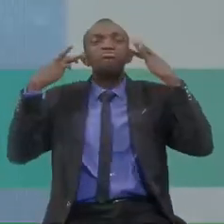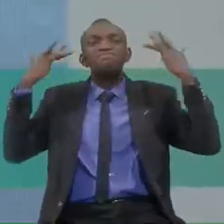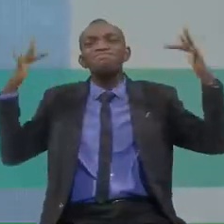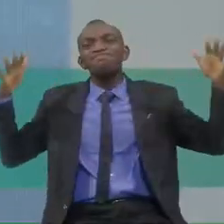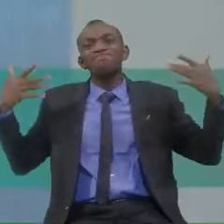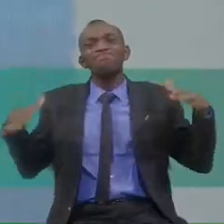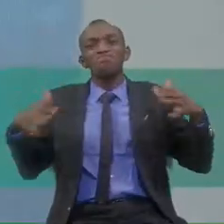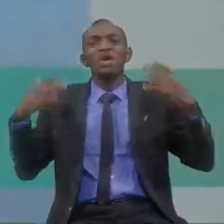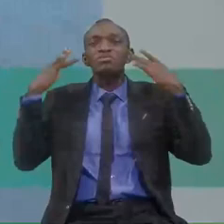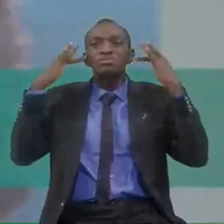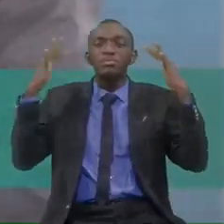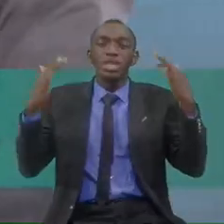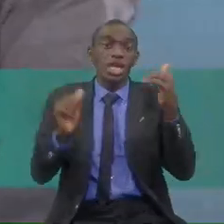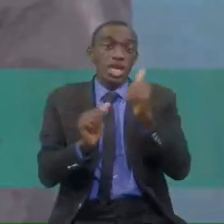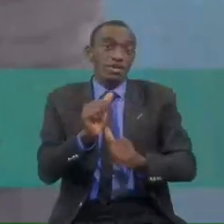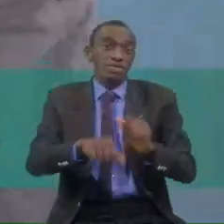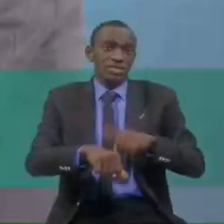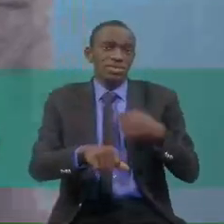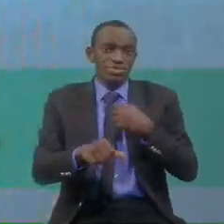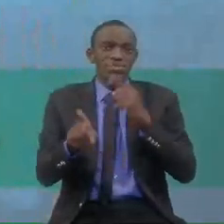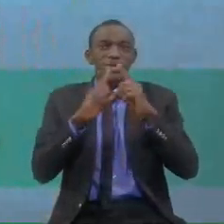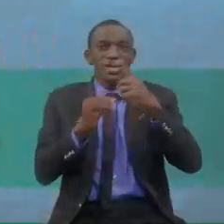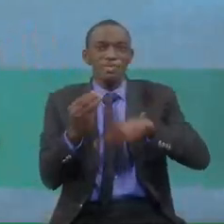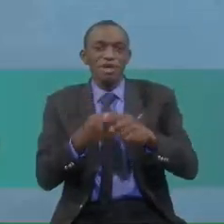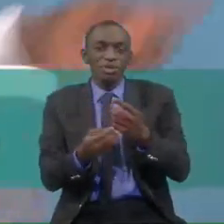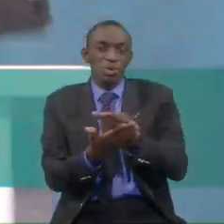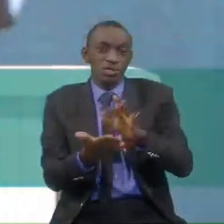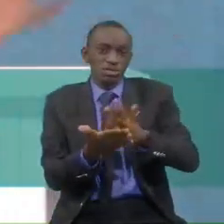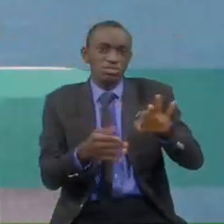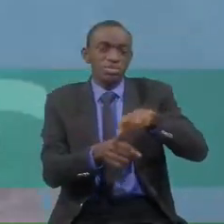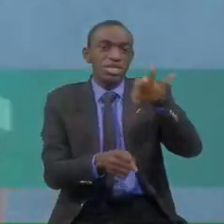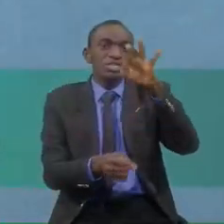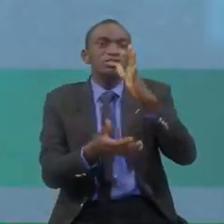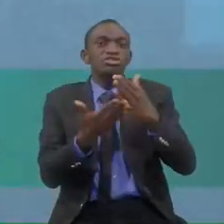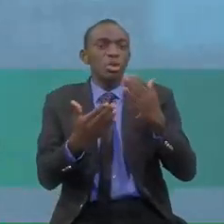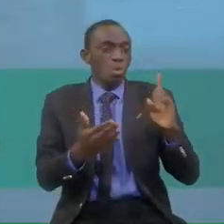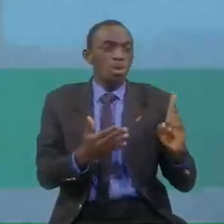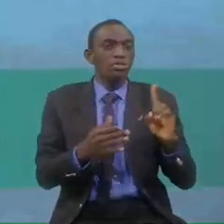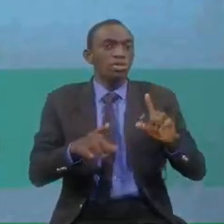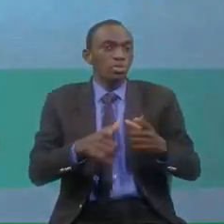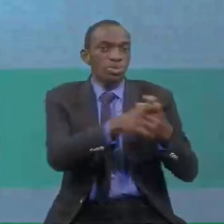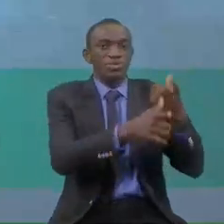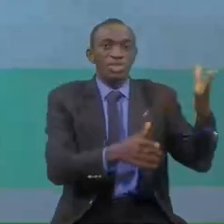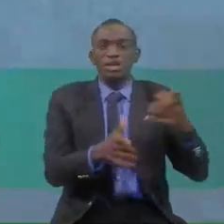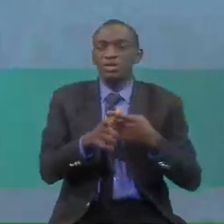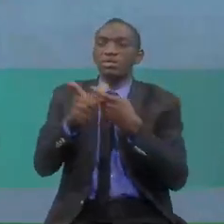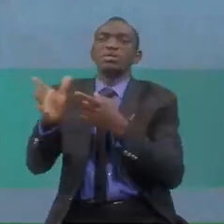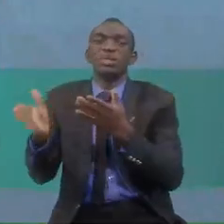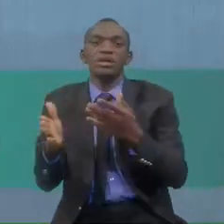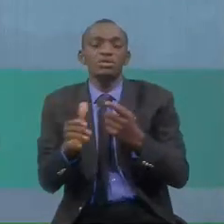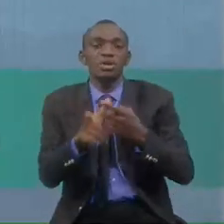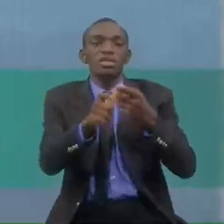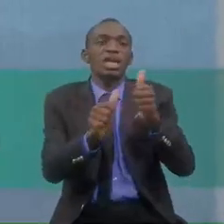à tue-tête lorsqu'on parle du Saint-Esprit. Il y a quelqu'un qui court à gauche, qui court à droite, qui bondit, qui saute. Okay.